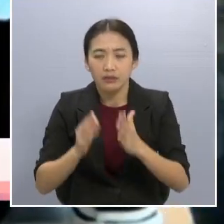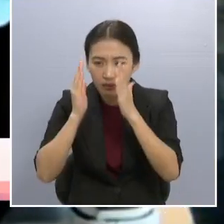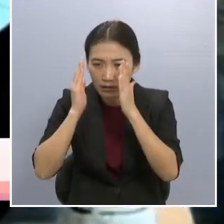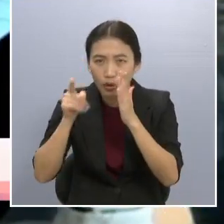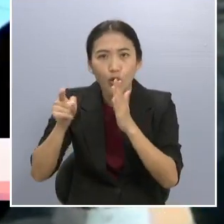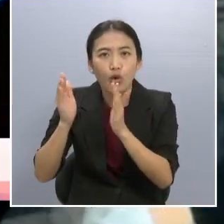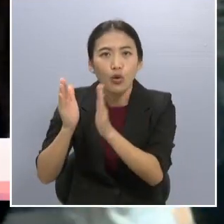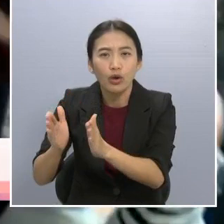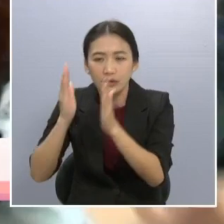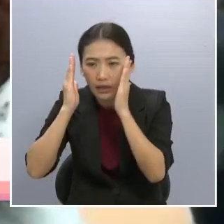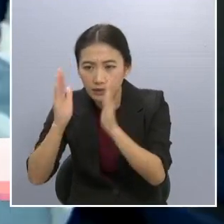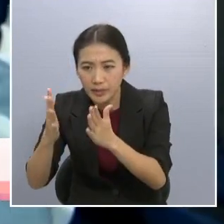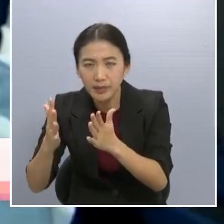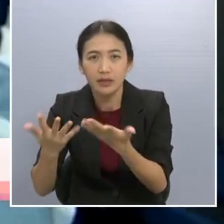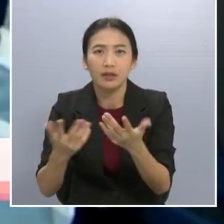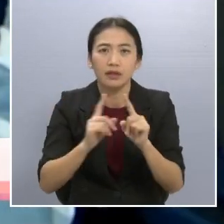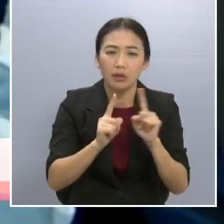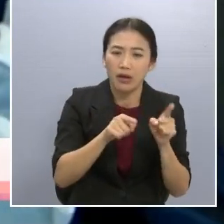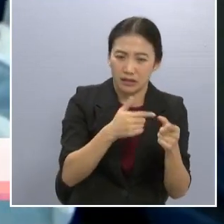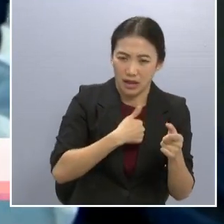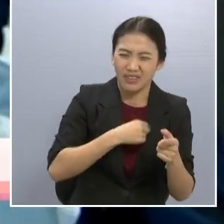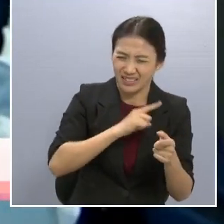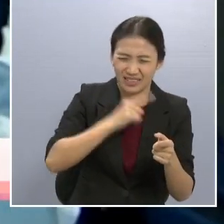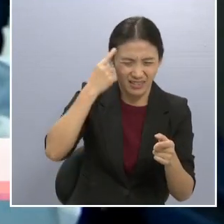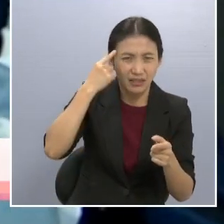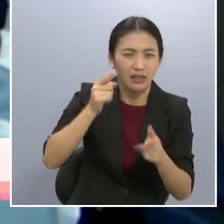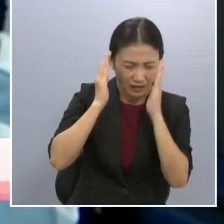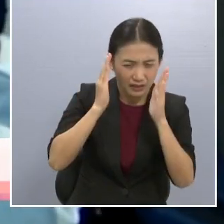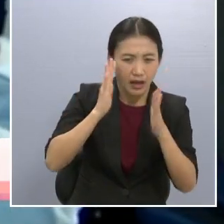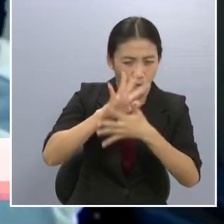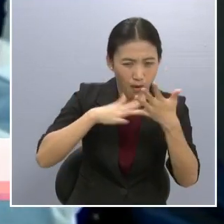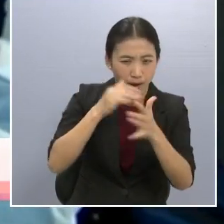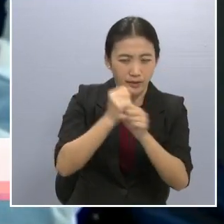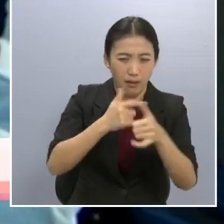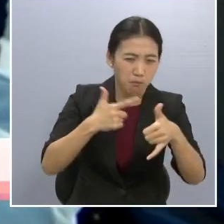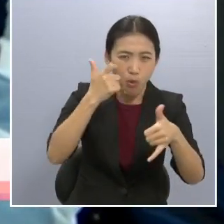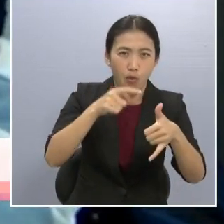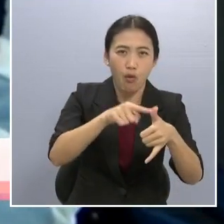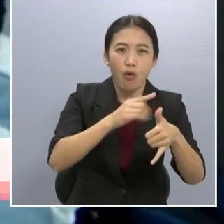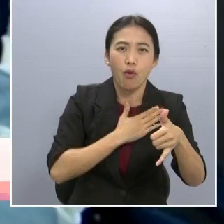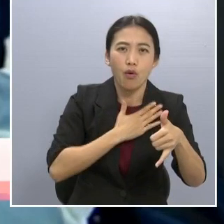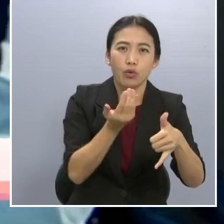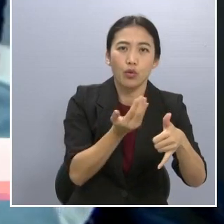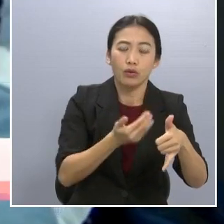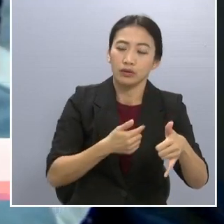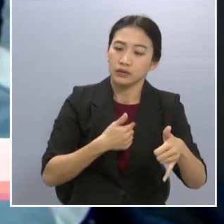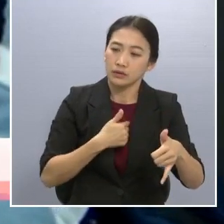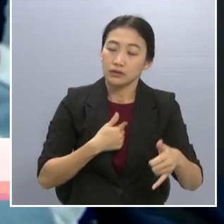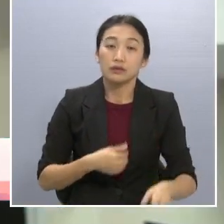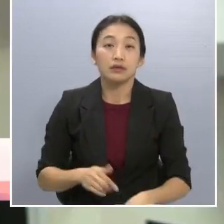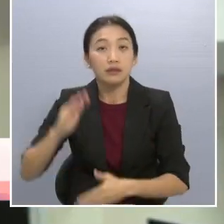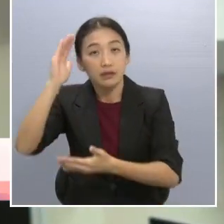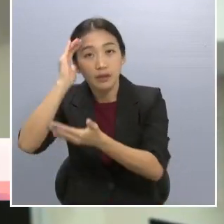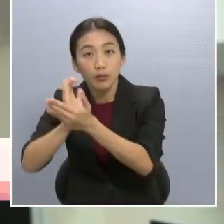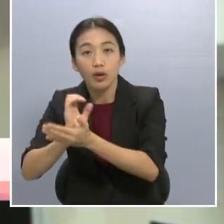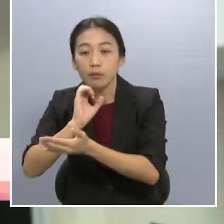อกว่าเป็นอุบัติเหตุเนี่ยฮะแล้วก็ยังอ้างว่ามีการส่งสำนวนเนี่ยไปให้อัยการหมดแล้วแม่ก็เลยไปถามทางอัย